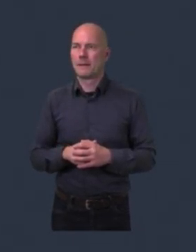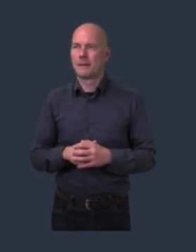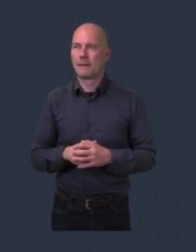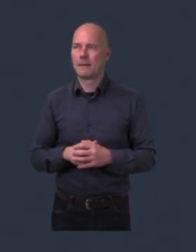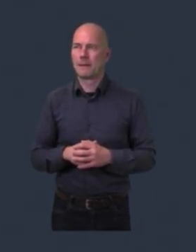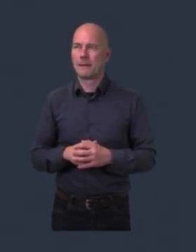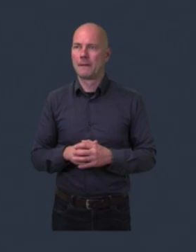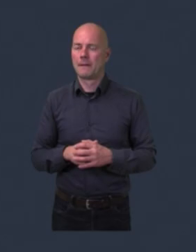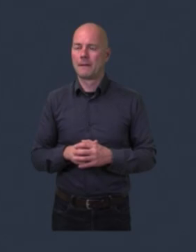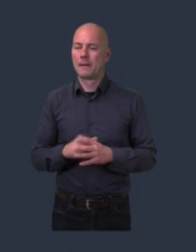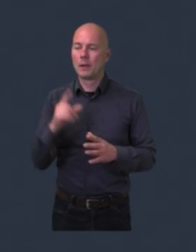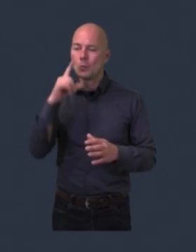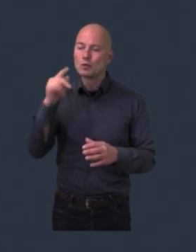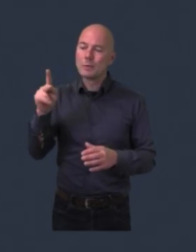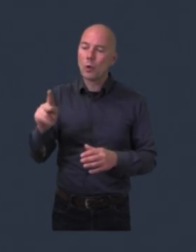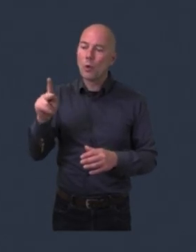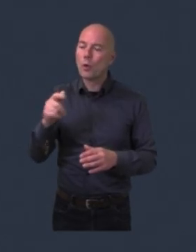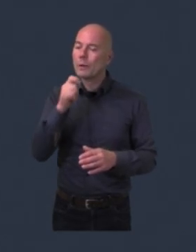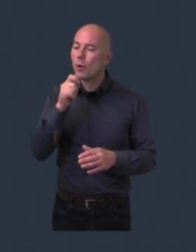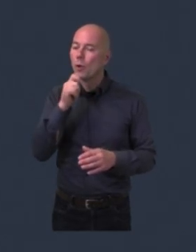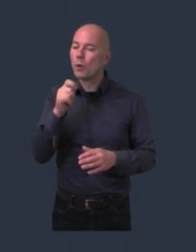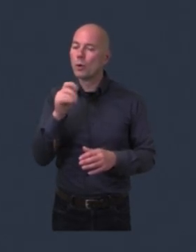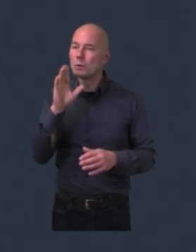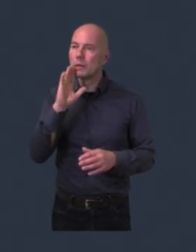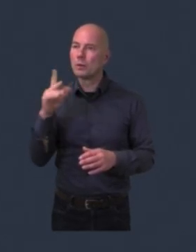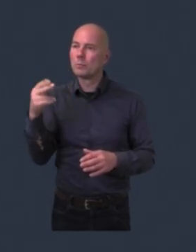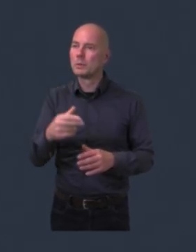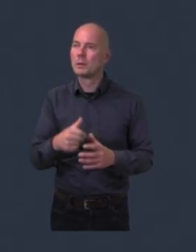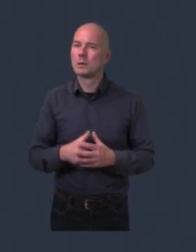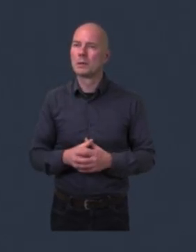C'est Monsieur Perrault qui a son micro ouvert.